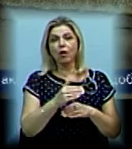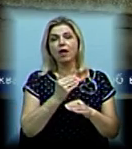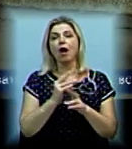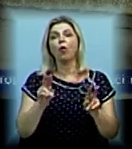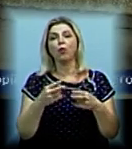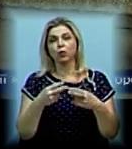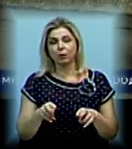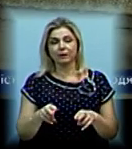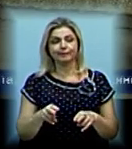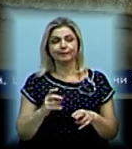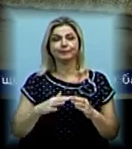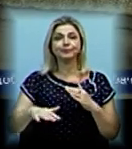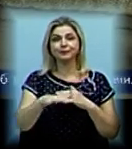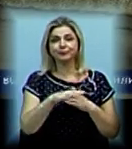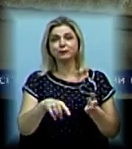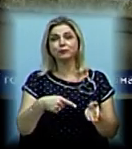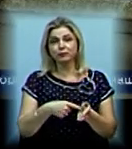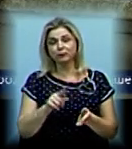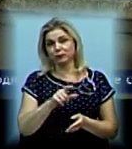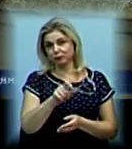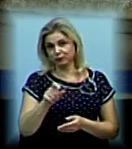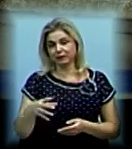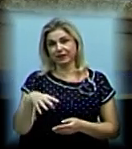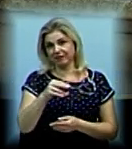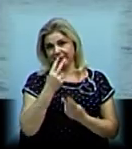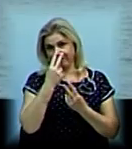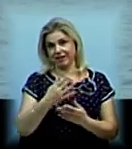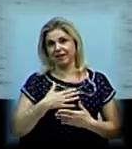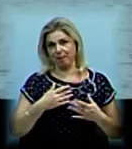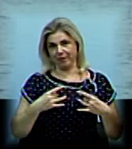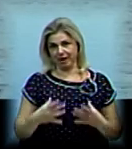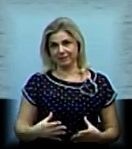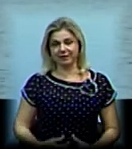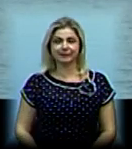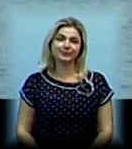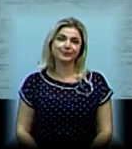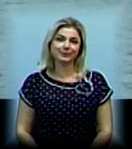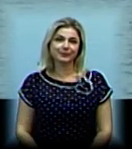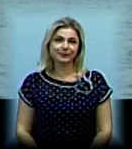на акваторії міста, щоб всі горожани бачили наш праздник.